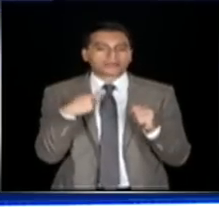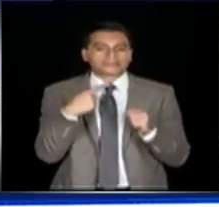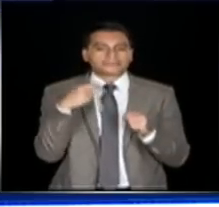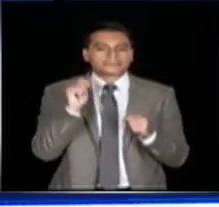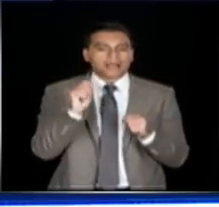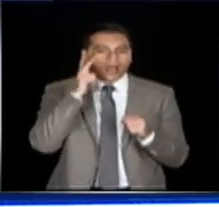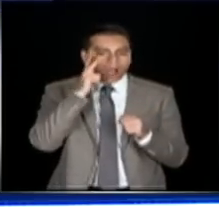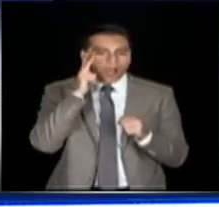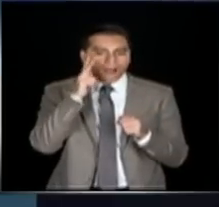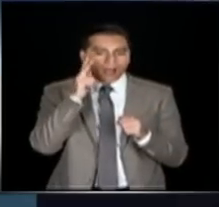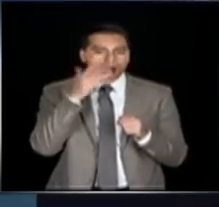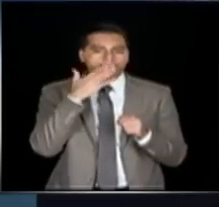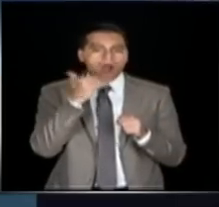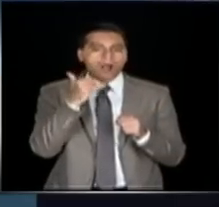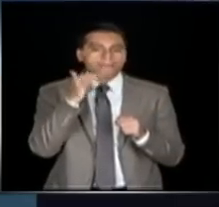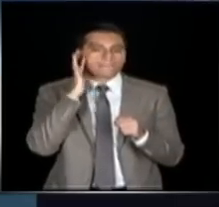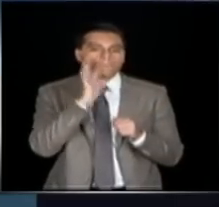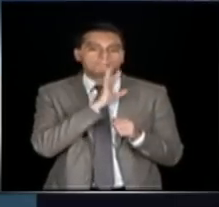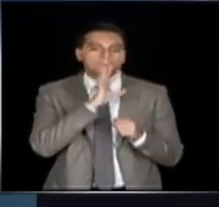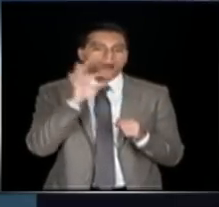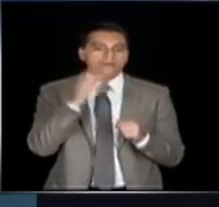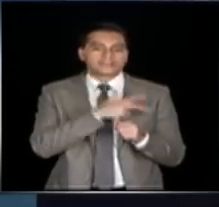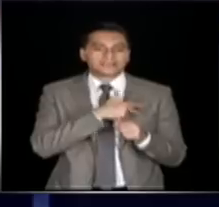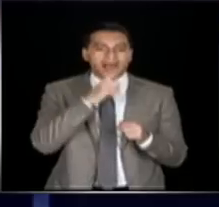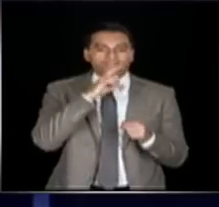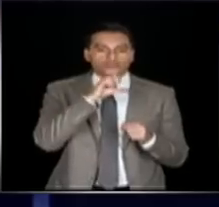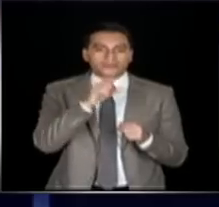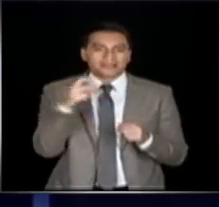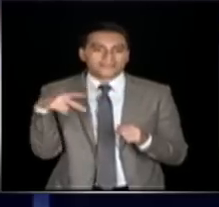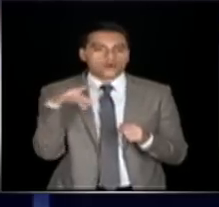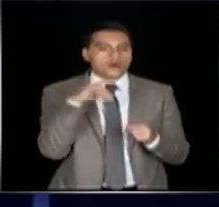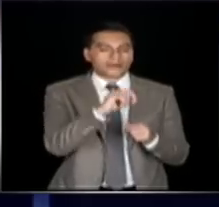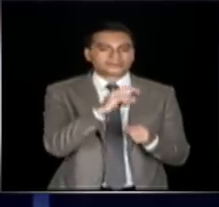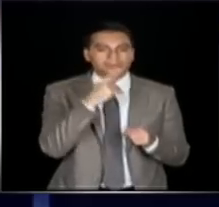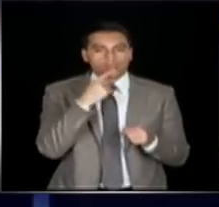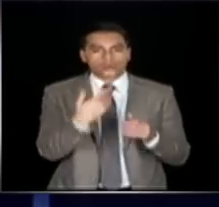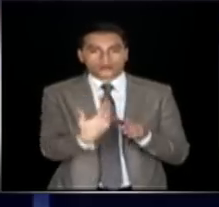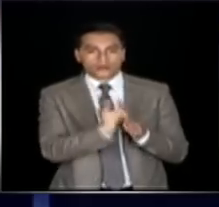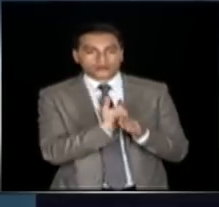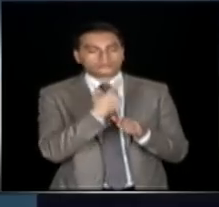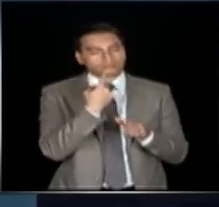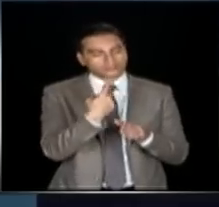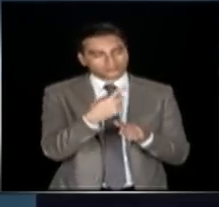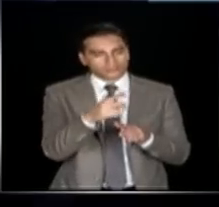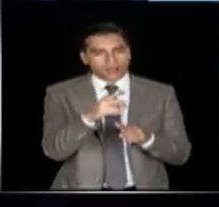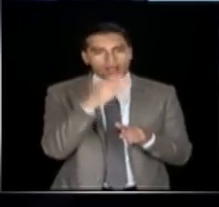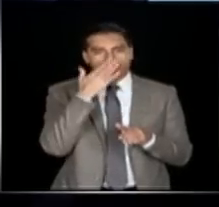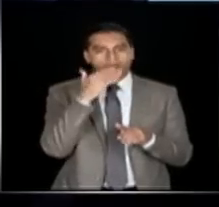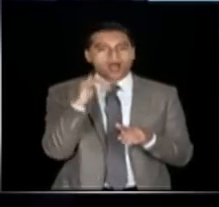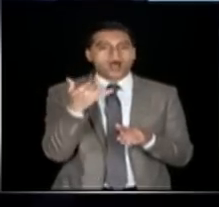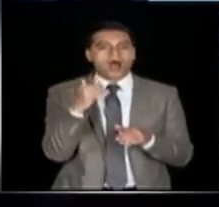1958، فما هي؟ العربي. العربي الكويتية، إجابة صحيحة.